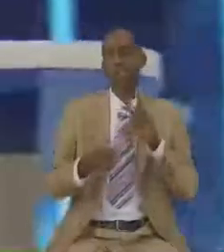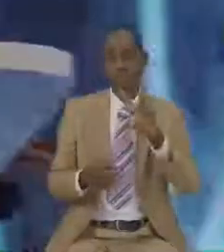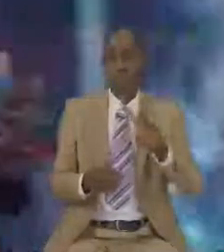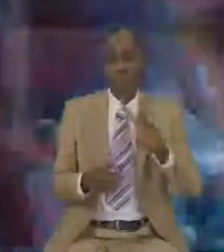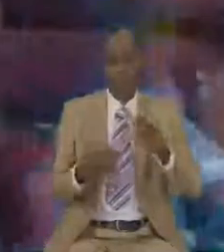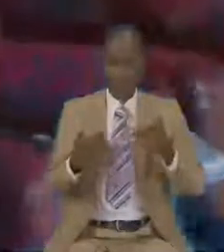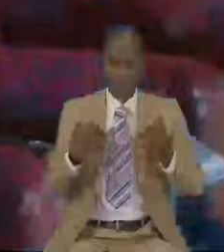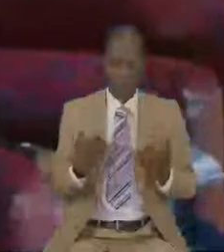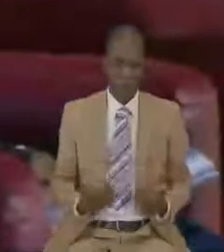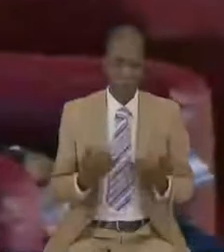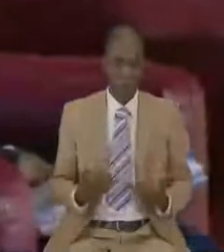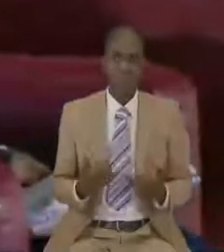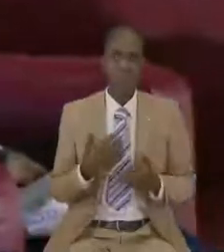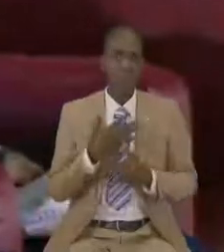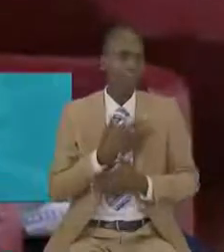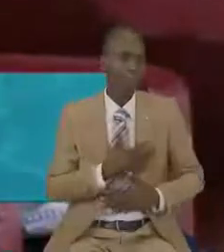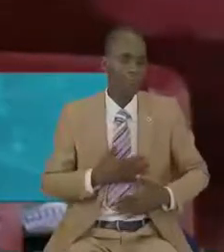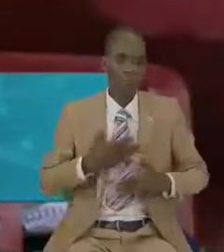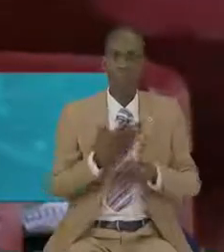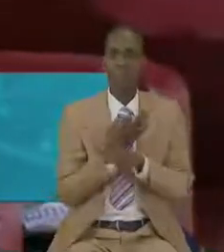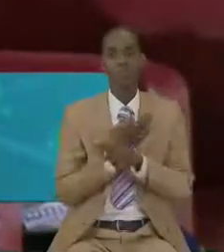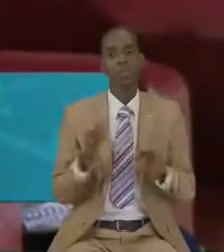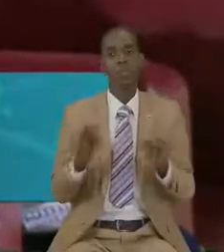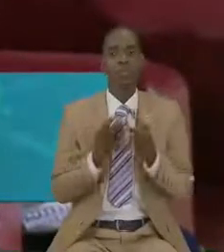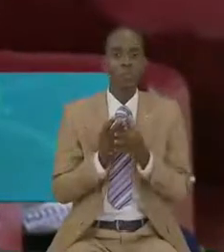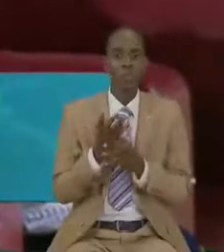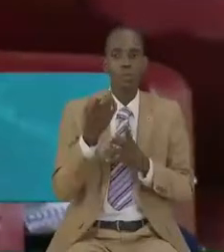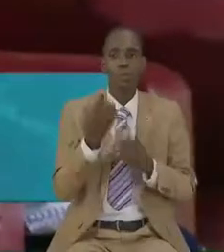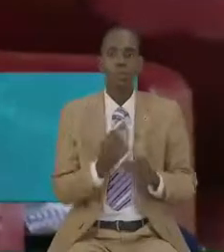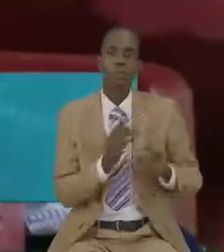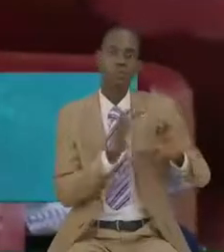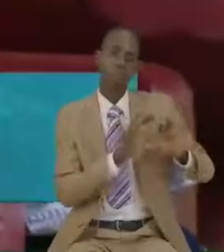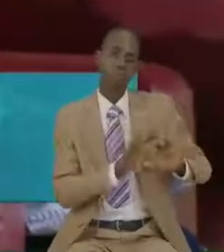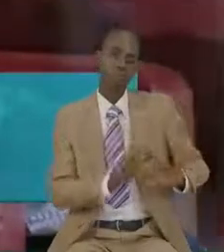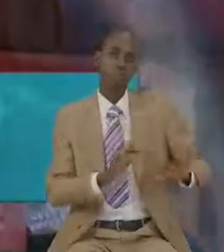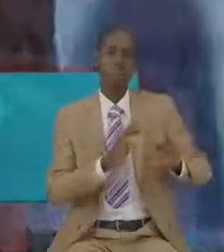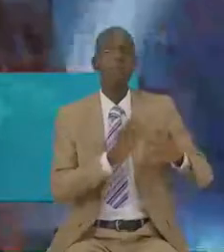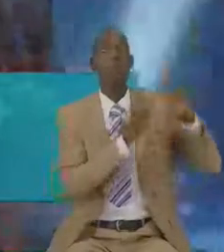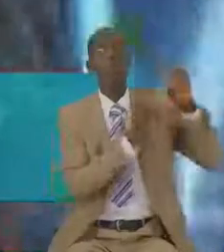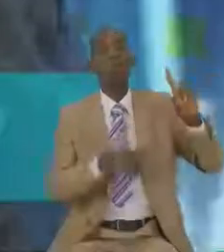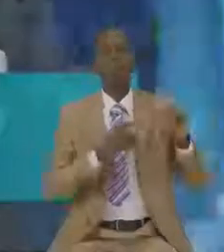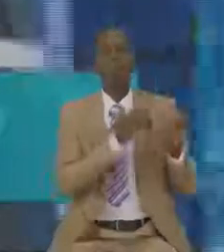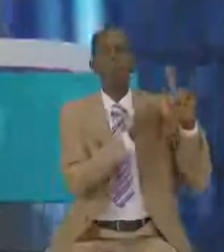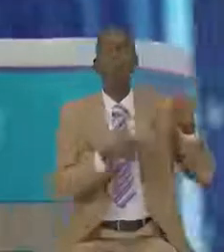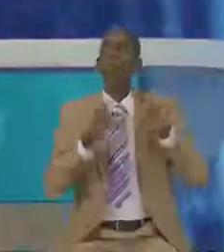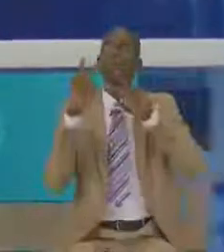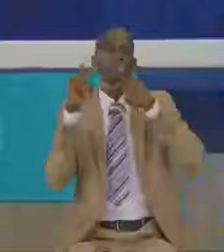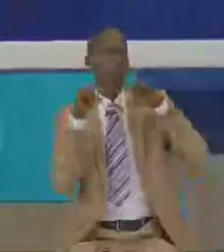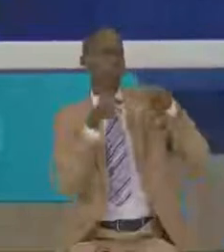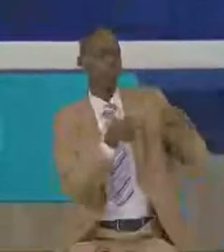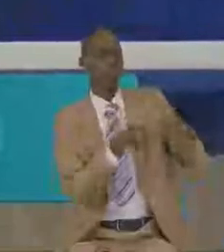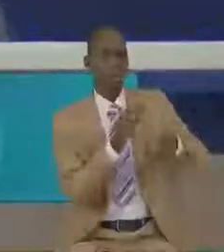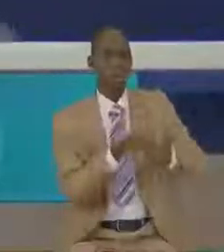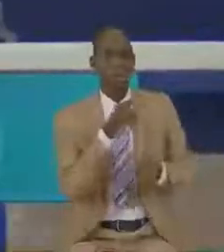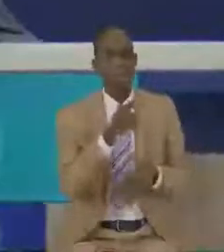terre. Deuxième point, la libération présente et agréable à travers le Seigneur miséricordieux. Le Seigneur